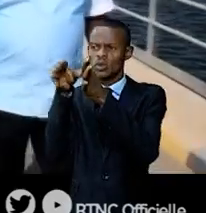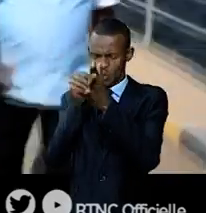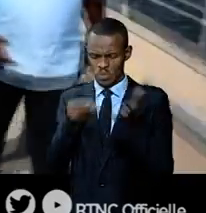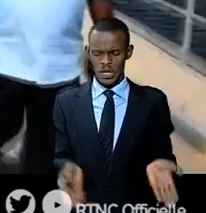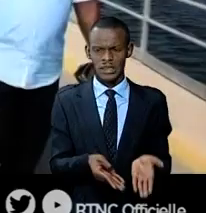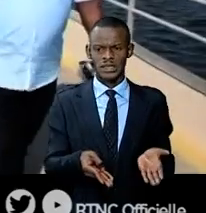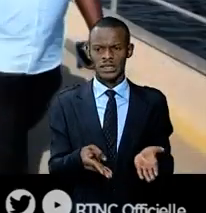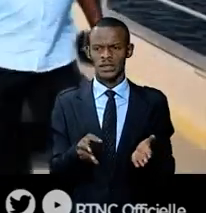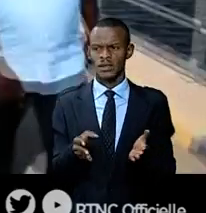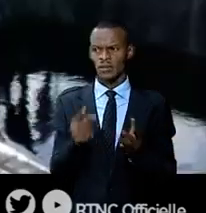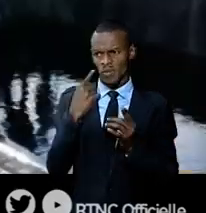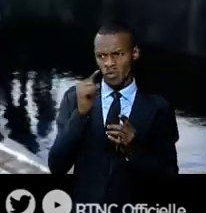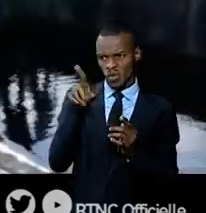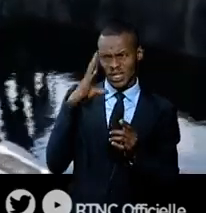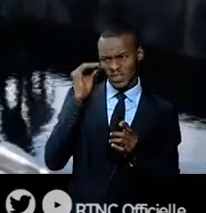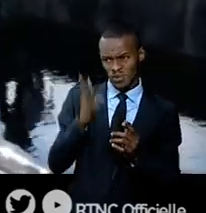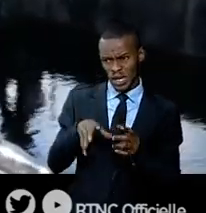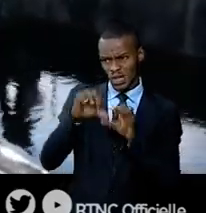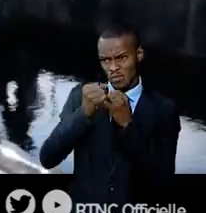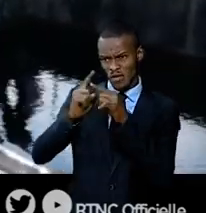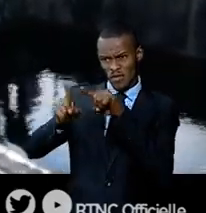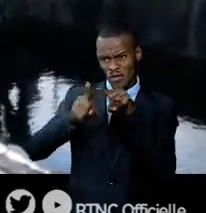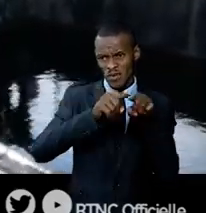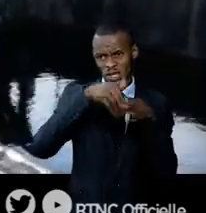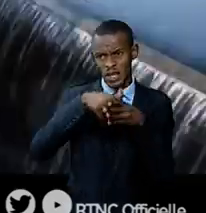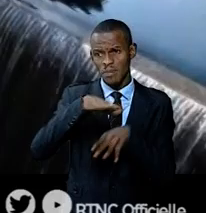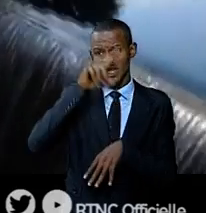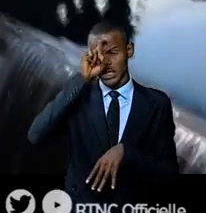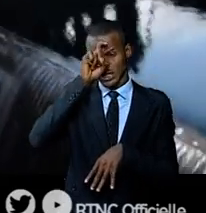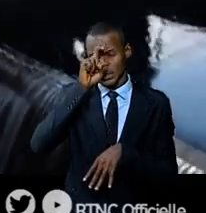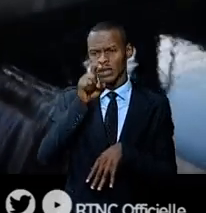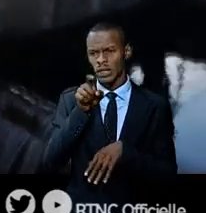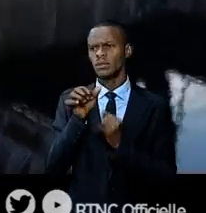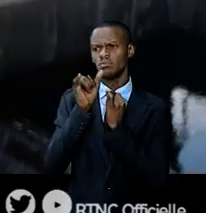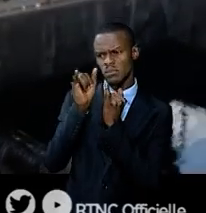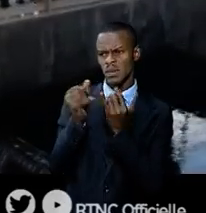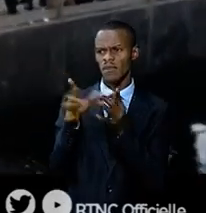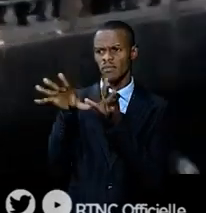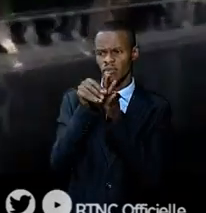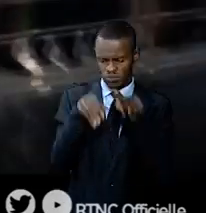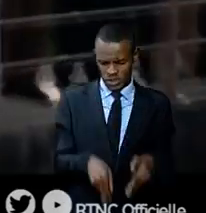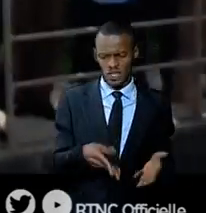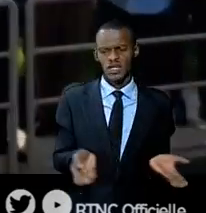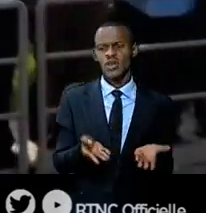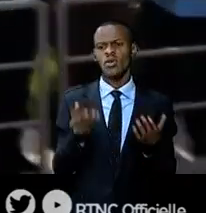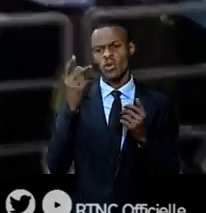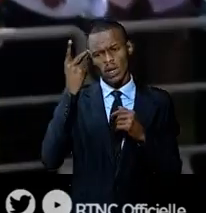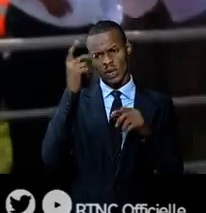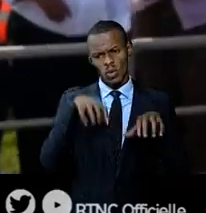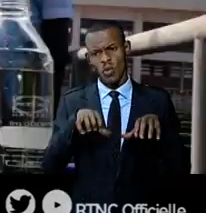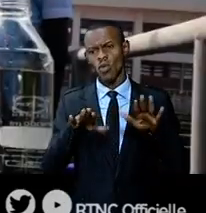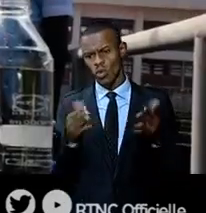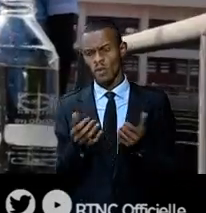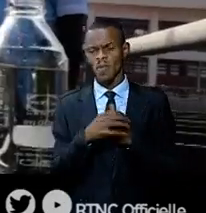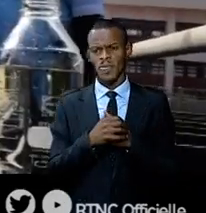ainsi que de l'expérience sur le terrain des entreprises égyptiennes pressenties pour la réalisation de plusieurs projets d'infrastructures structurantes et